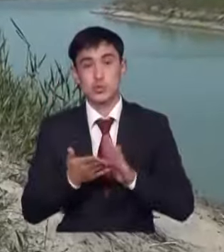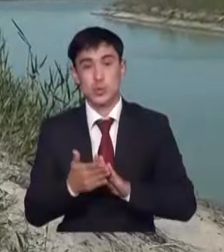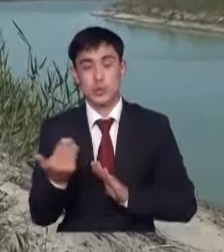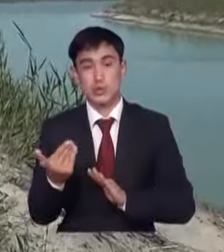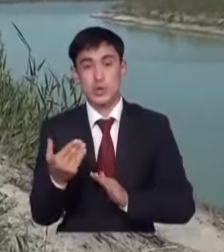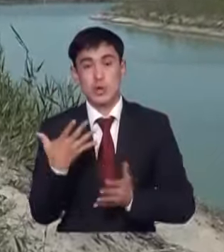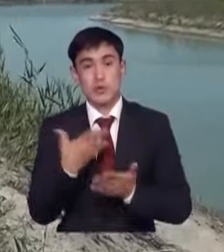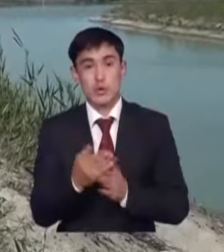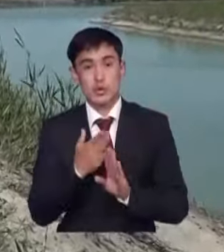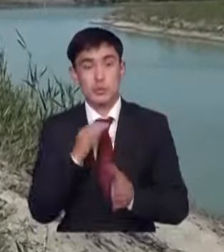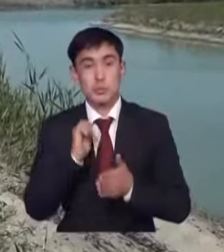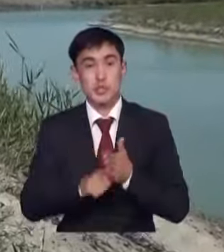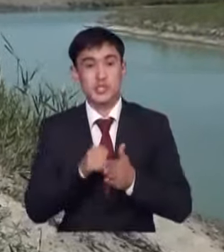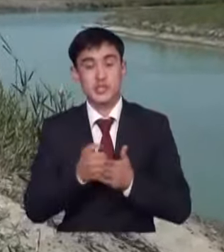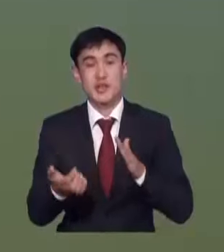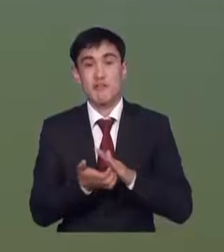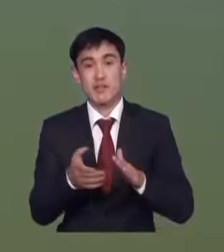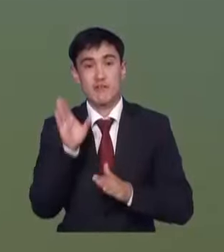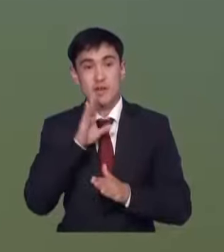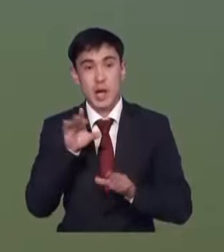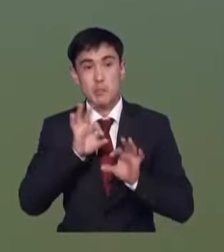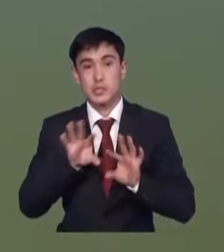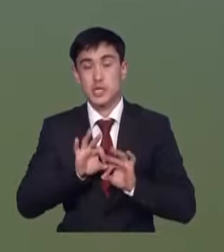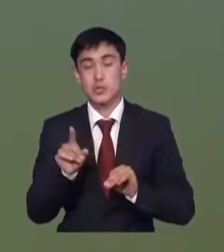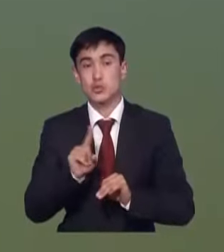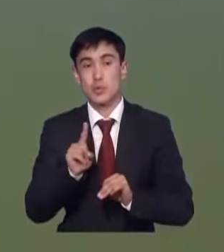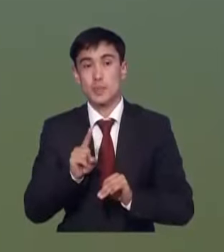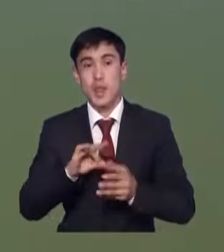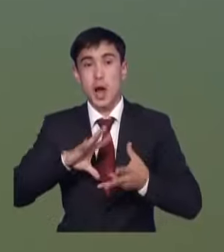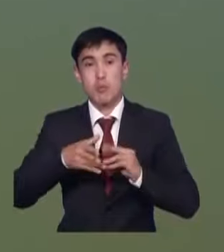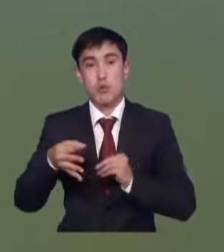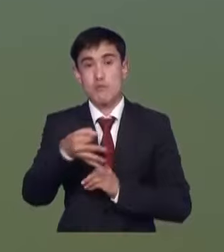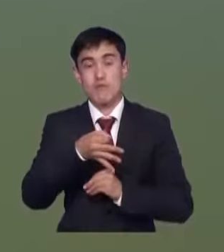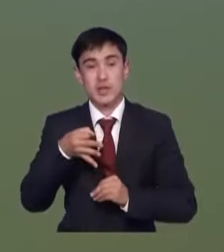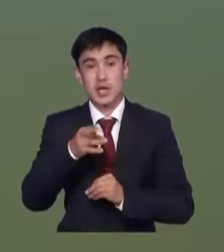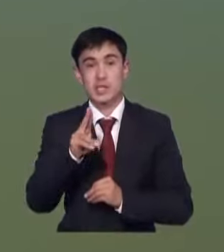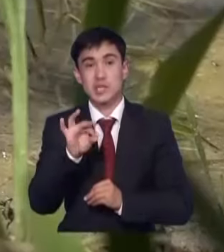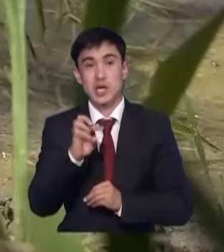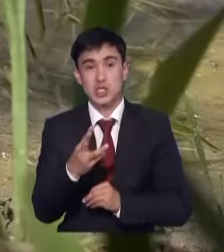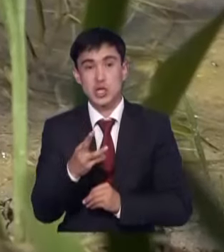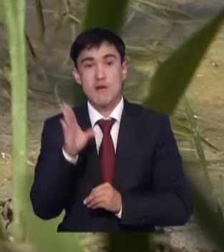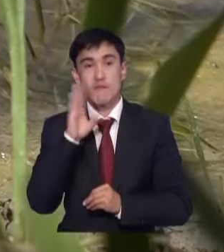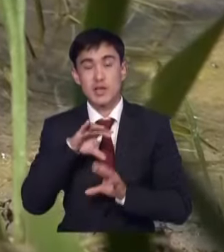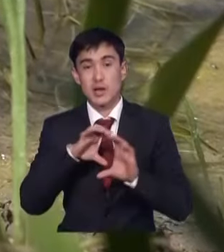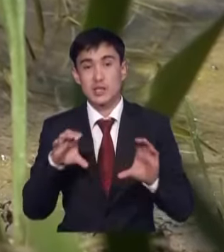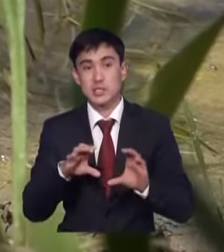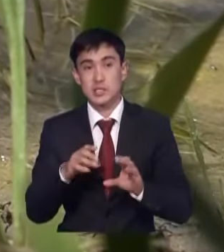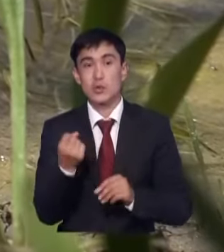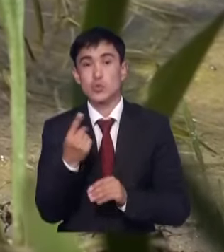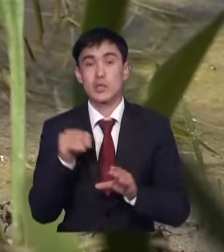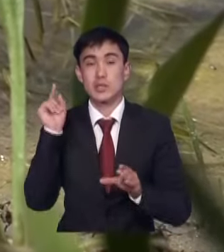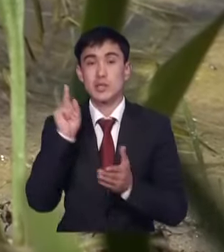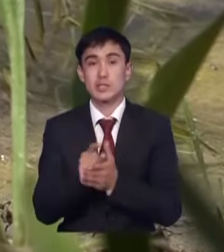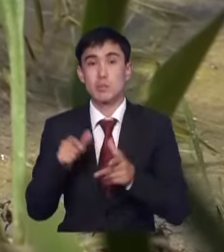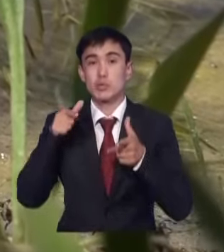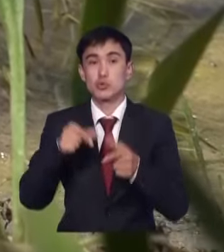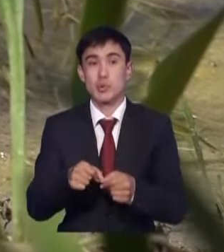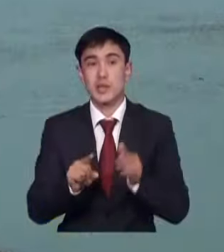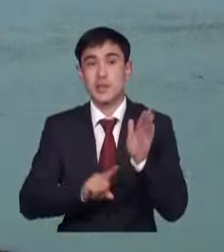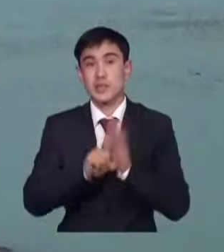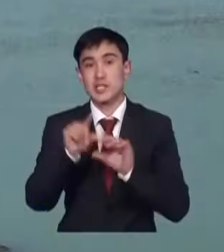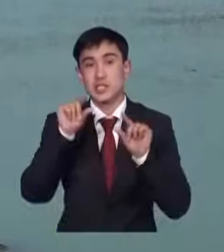свою очередь, причину дефицита влаги они объясняют тем, что объем воды Кызылагашского водохранилища, откуда она и должна поступать,